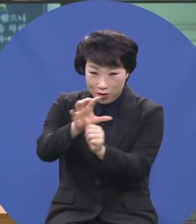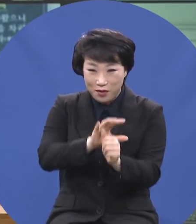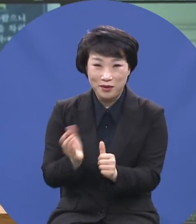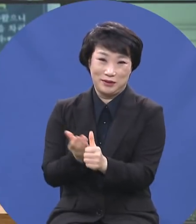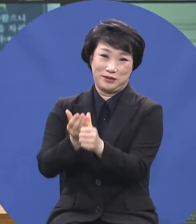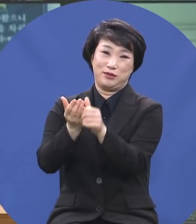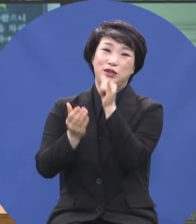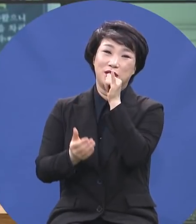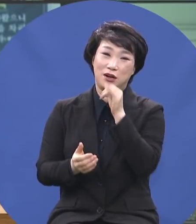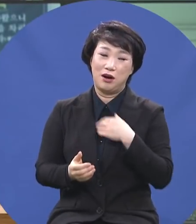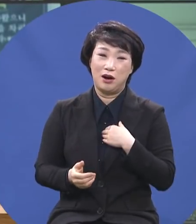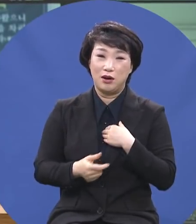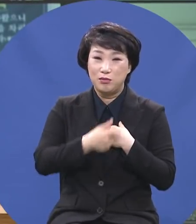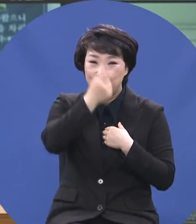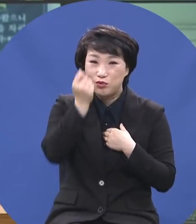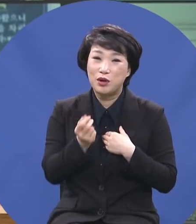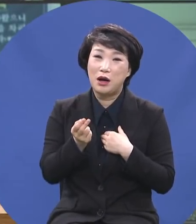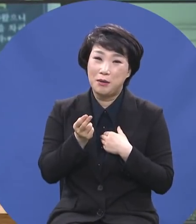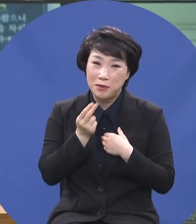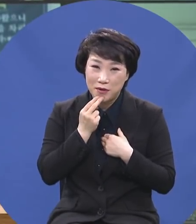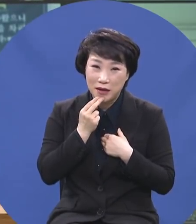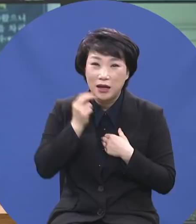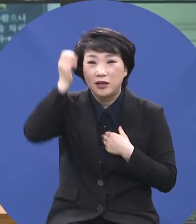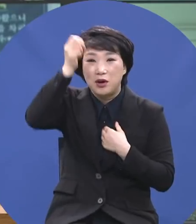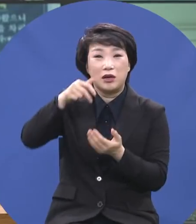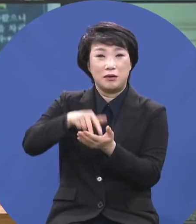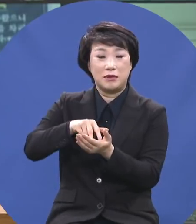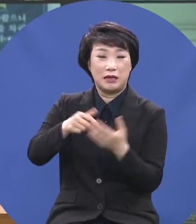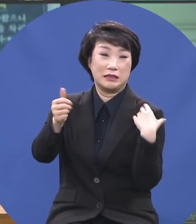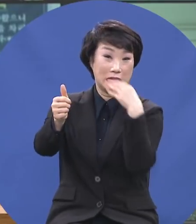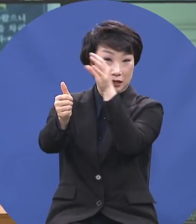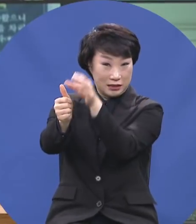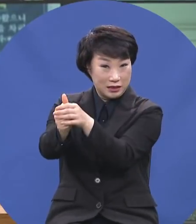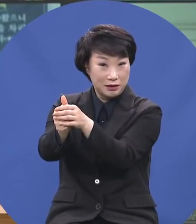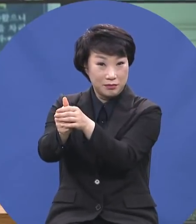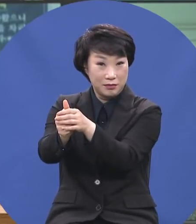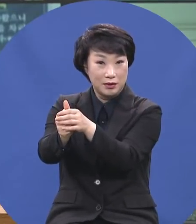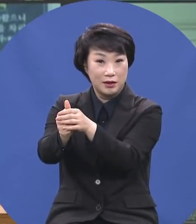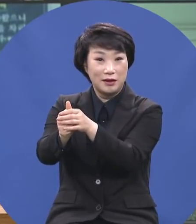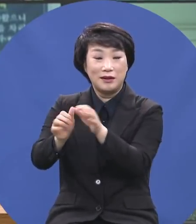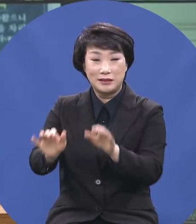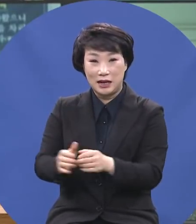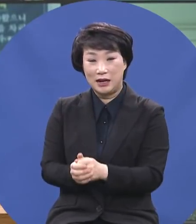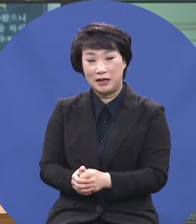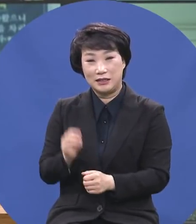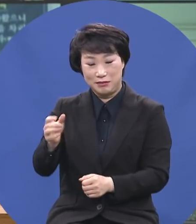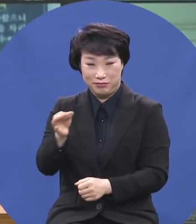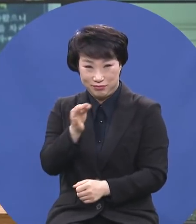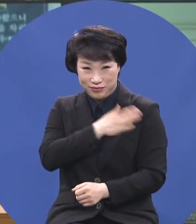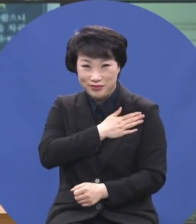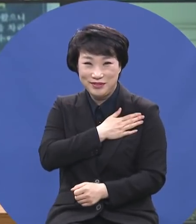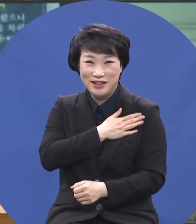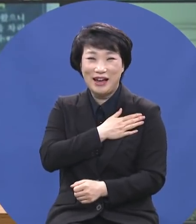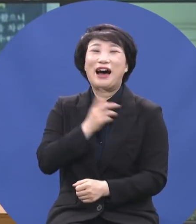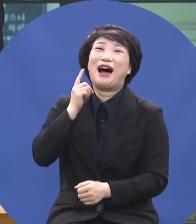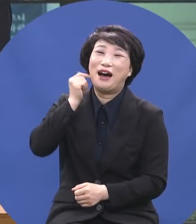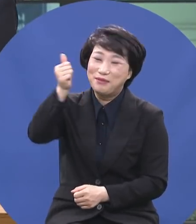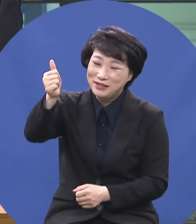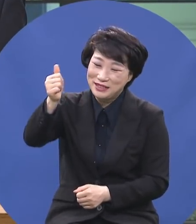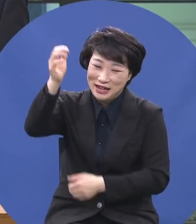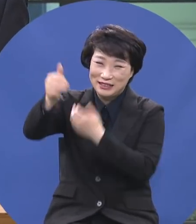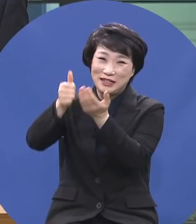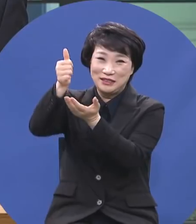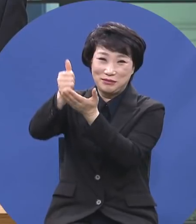양육하시고 부족함이 없이 영적으로 책임을 지시는 그런 부자의